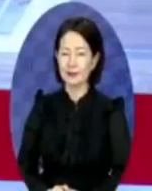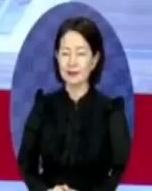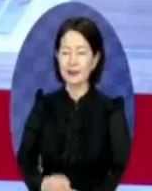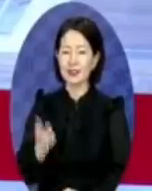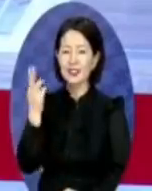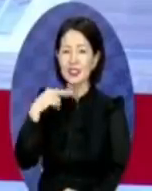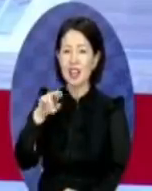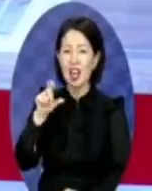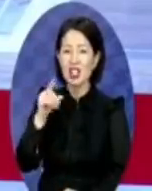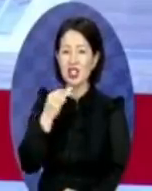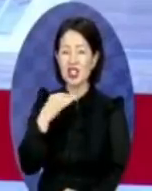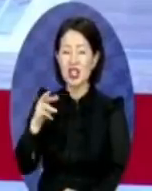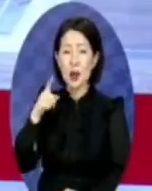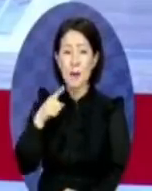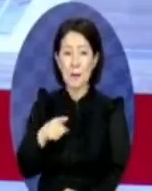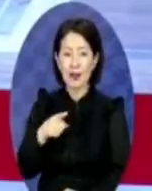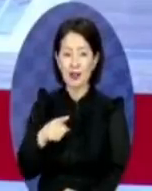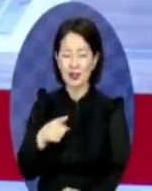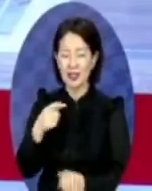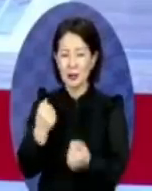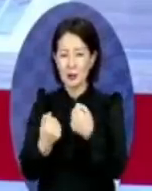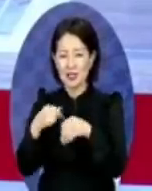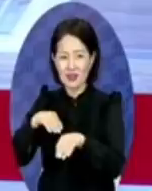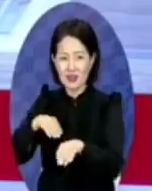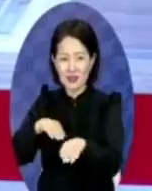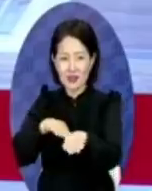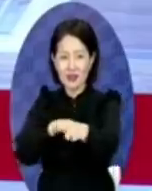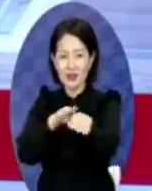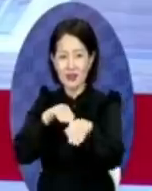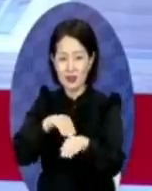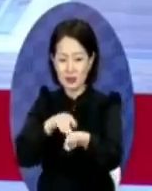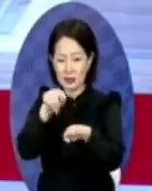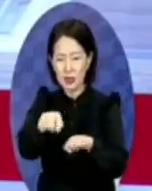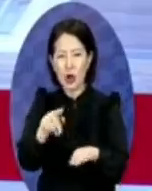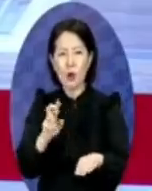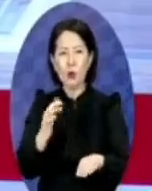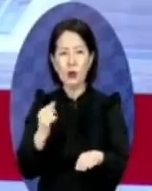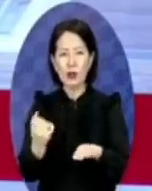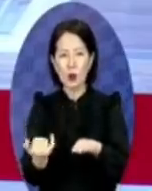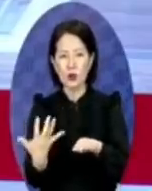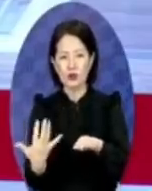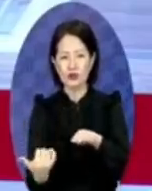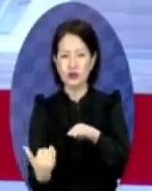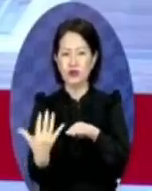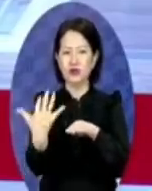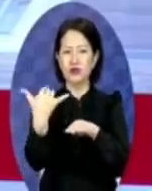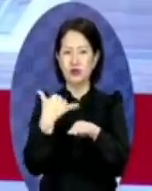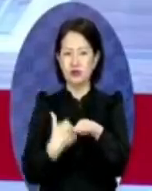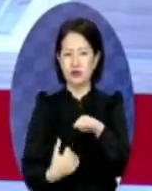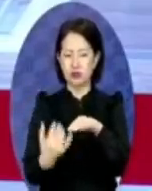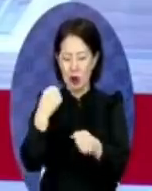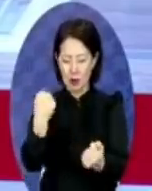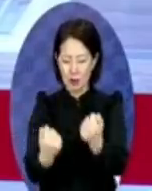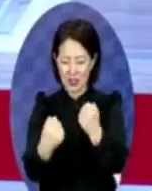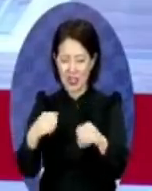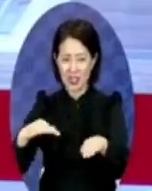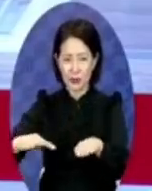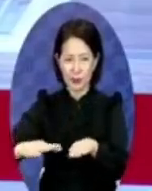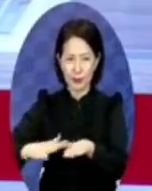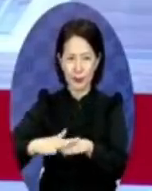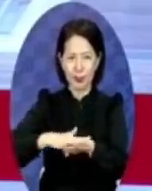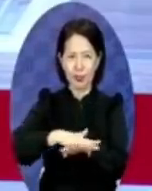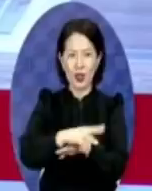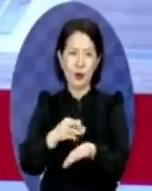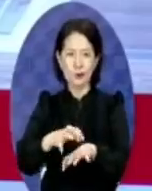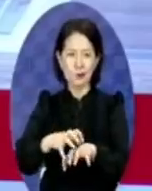Динжи мянган наран тул 2 захин автсан ойролцоо булган ус оргилж, үерийн 70 дүүргэснээс автсам руу хольж, хөлдөн замын хөдөлгөөн саад